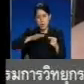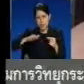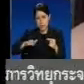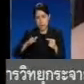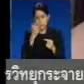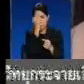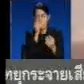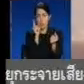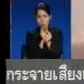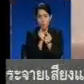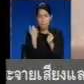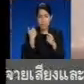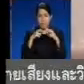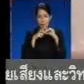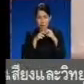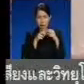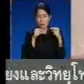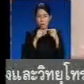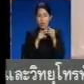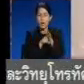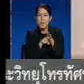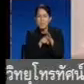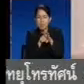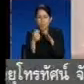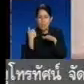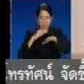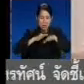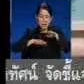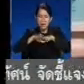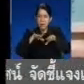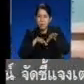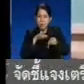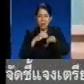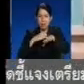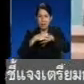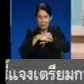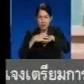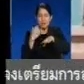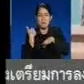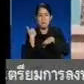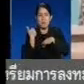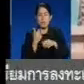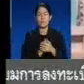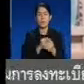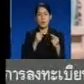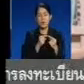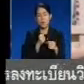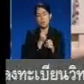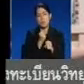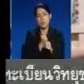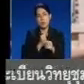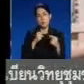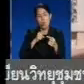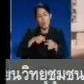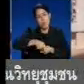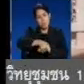คมือเท้าปากจำนวน4รายและเฝ้าระวังสังเกตอาการอีก5รายเพื่อทำความสะอาดศูนย์โดยเฉพาะอุปกรณ์การเรียนการสอนรวม